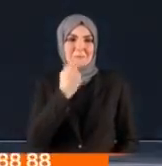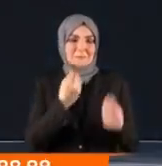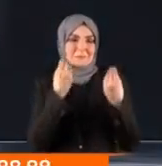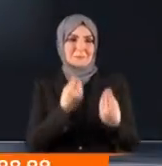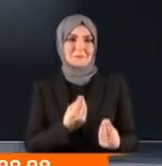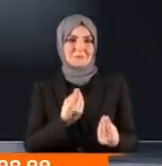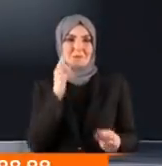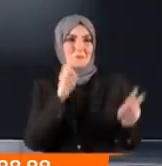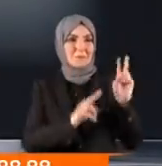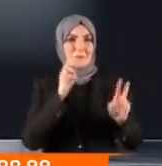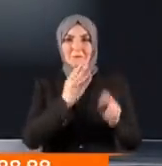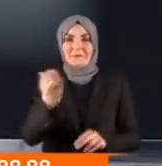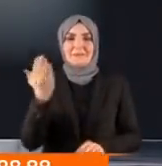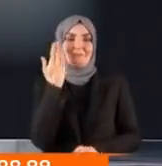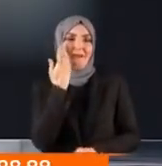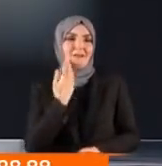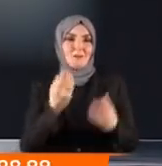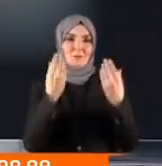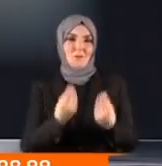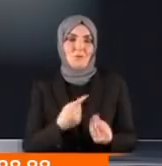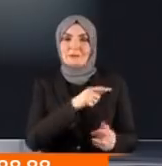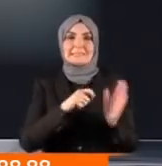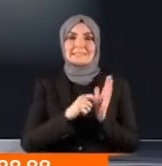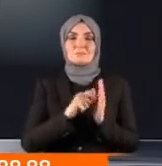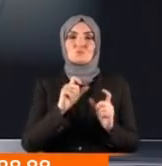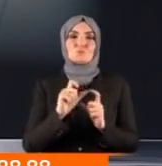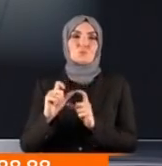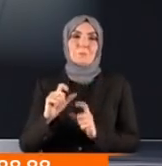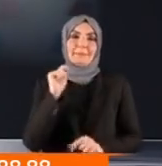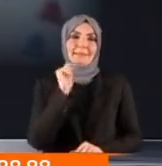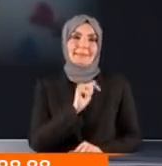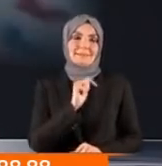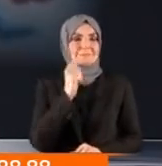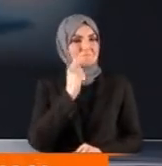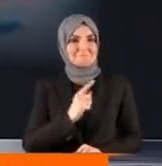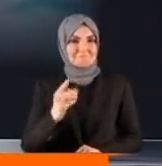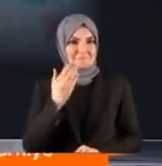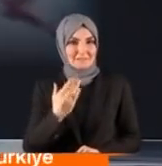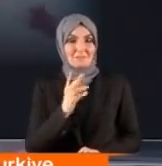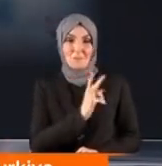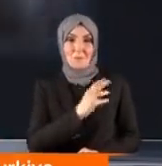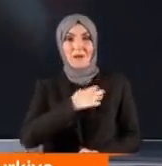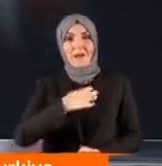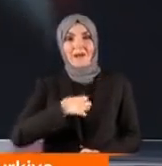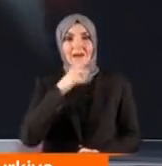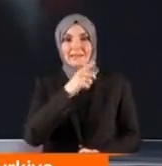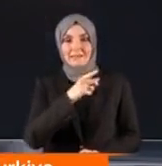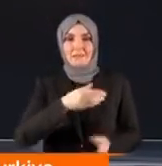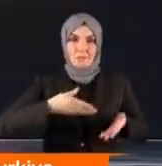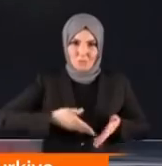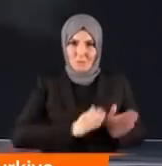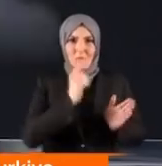ile gören herkesi kendine hayran bu Sürmeli ile tanıştıracağız şimdi sizi annesi terk etti Onu